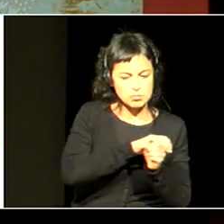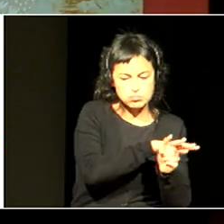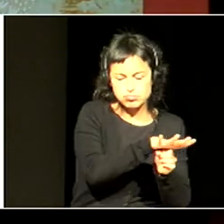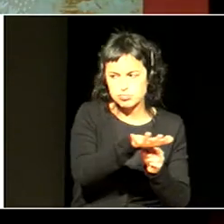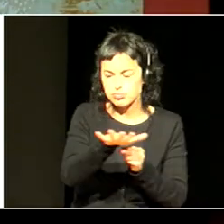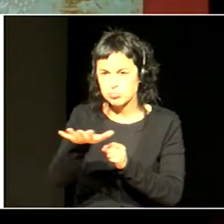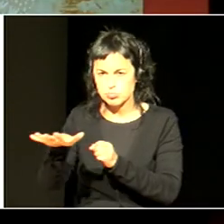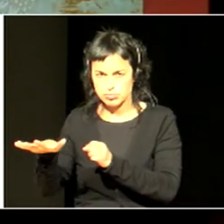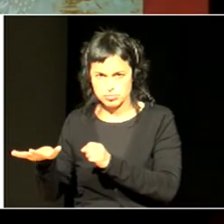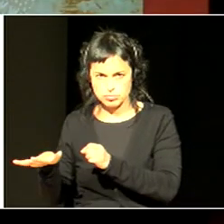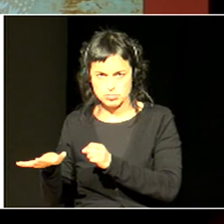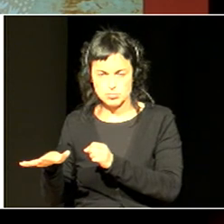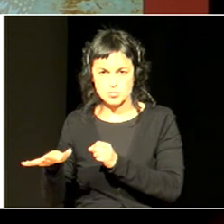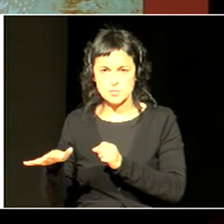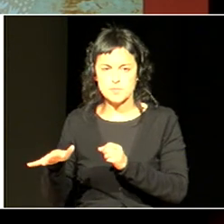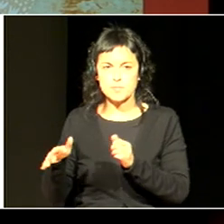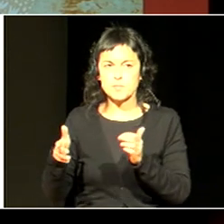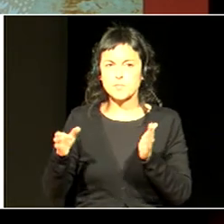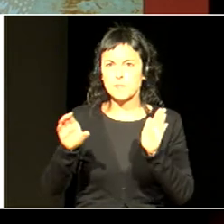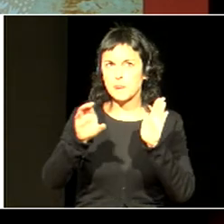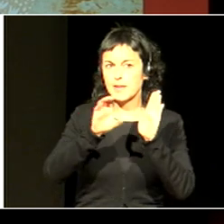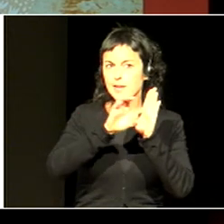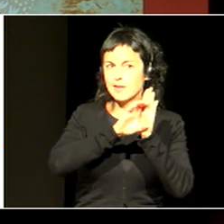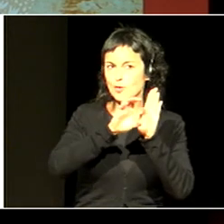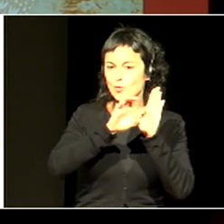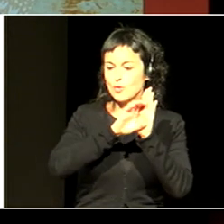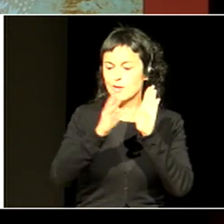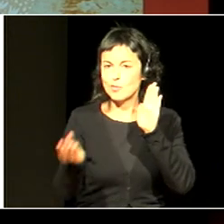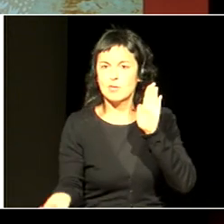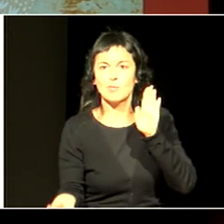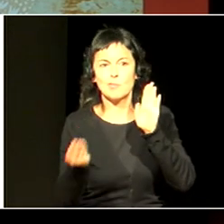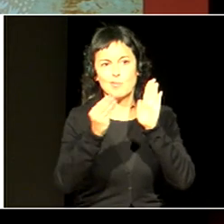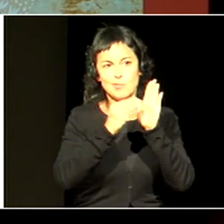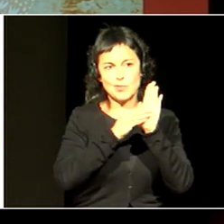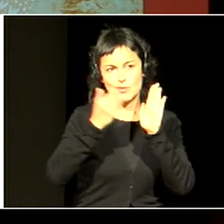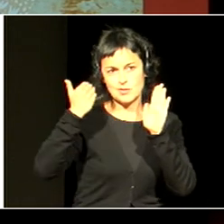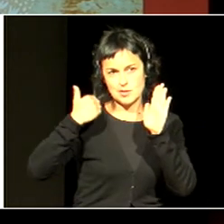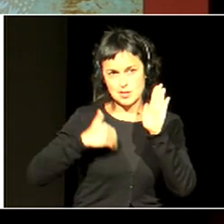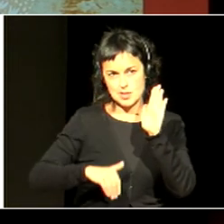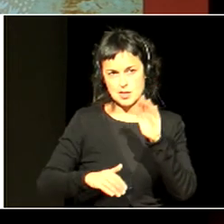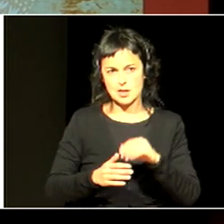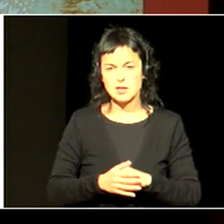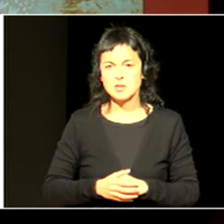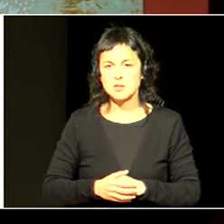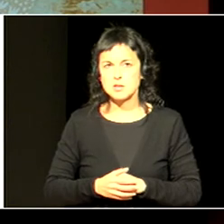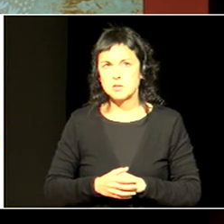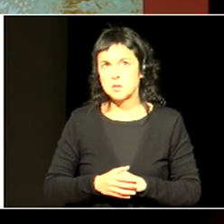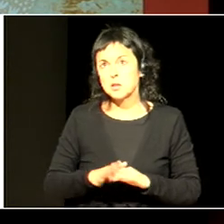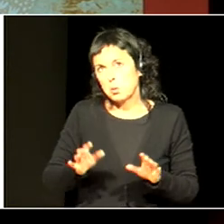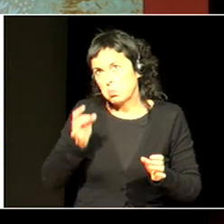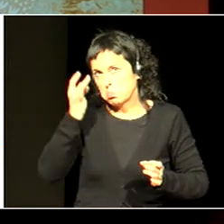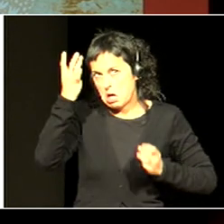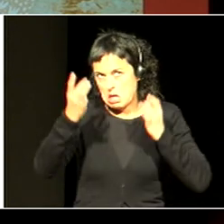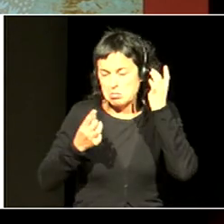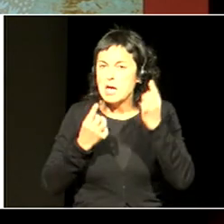ba, kurrikulumean sartuta izatea, bai? Eta gero agian ba, ekimen batzuk denok